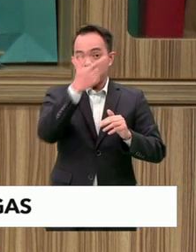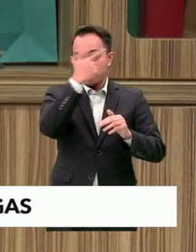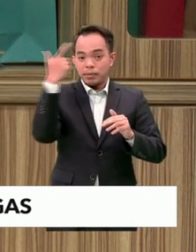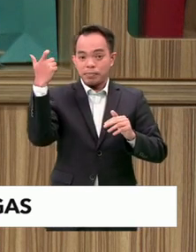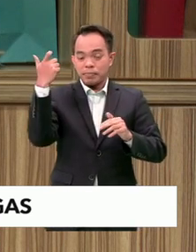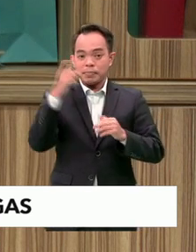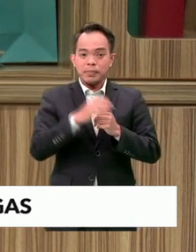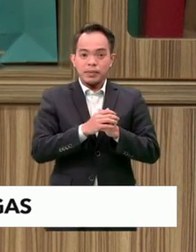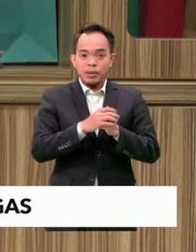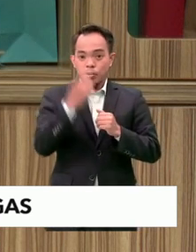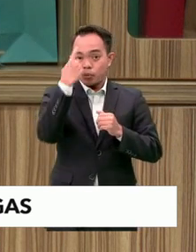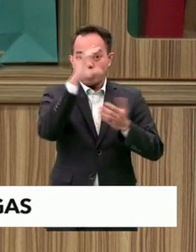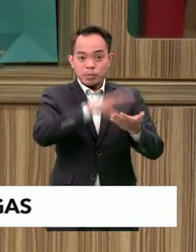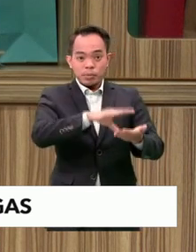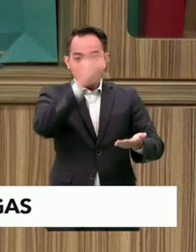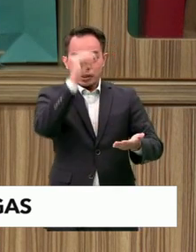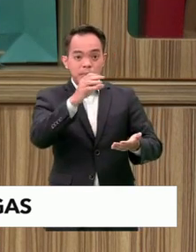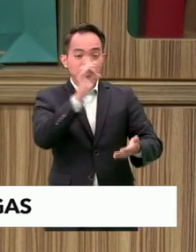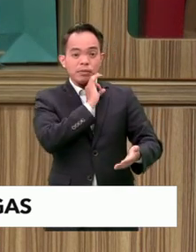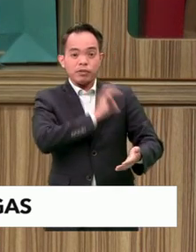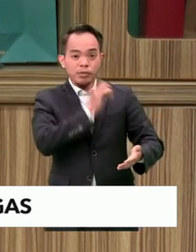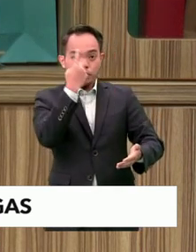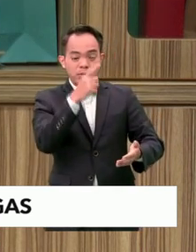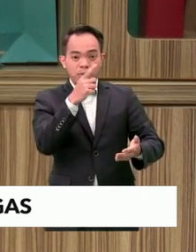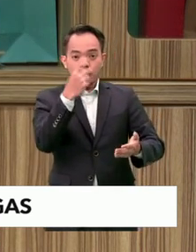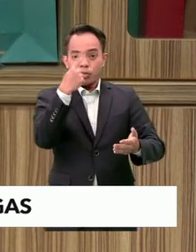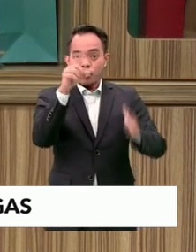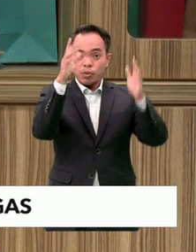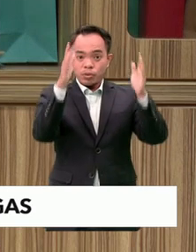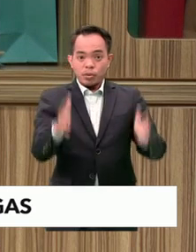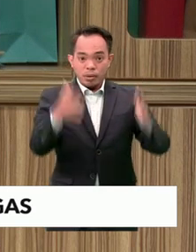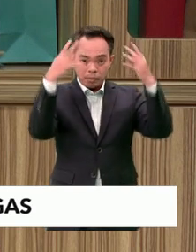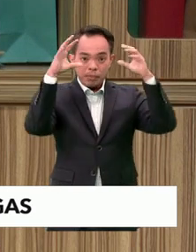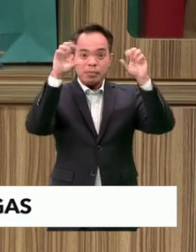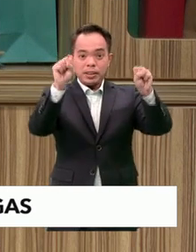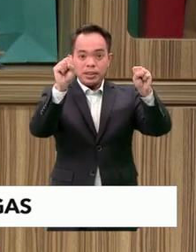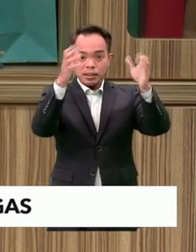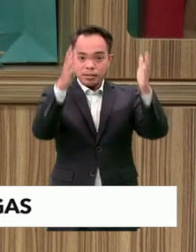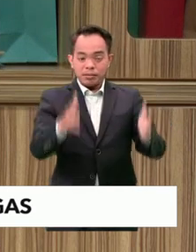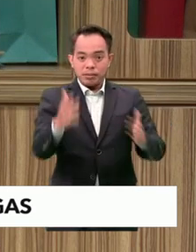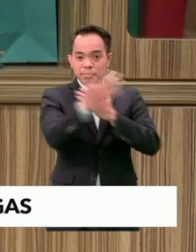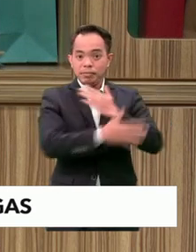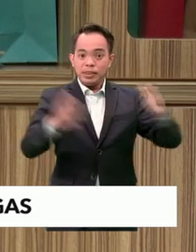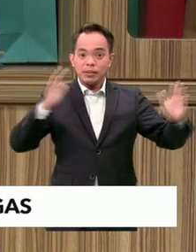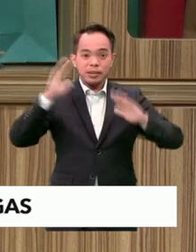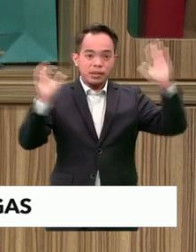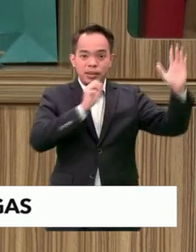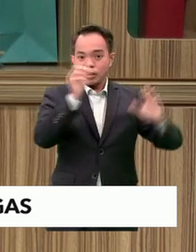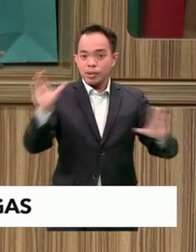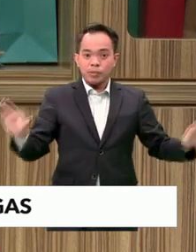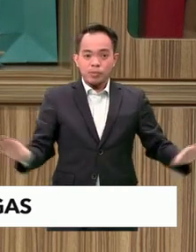menjadi pelajaran, lesson learned kepada majikan-majikan yang lain agar tidak